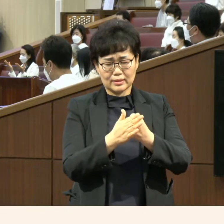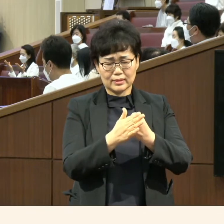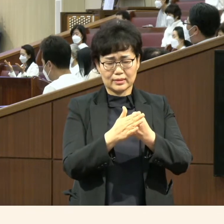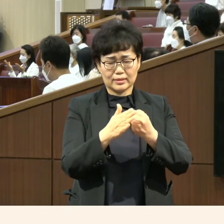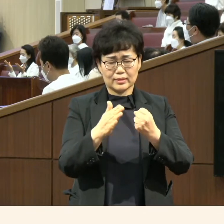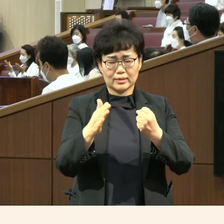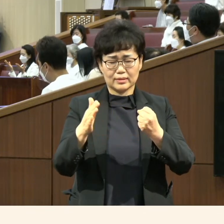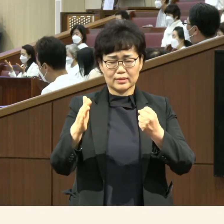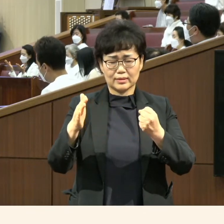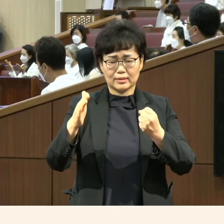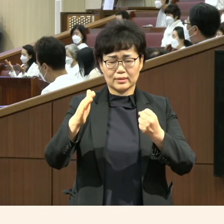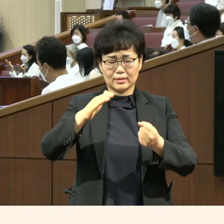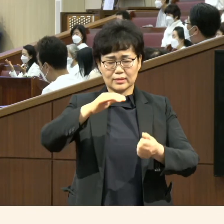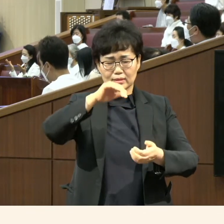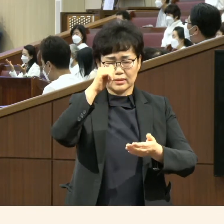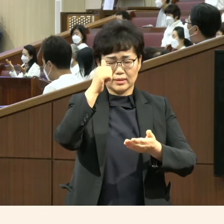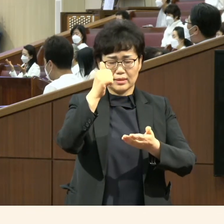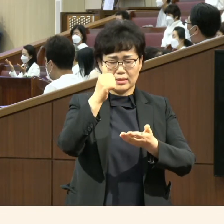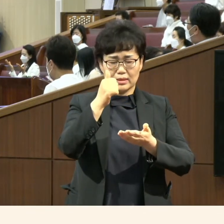흘리니